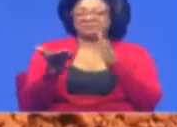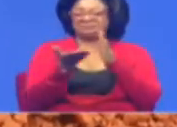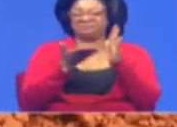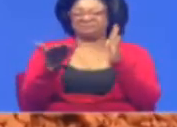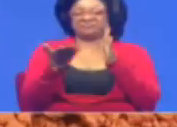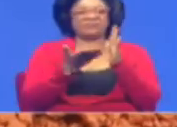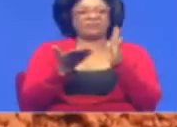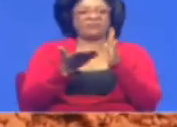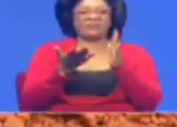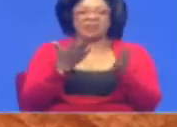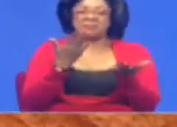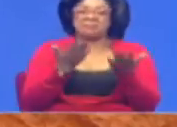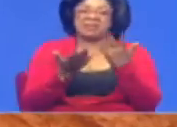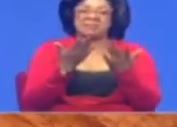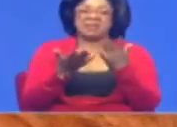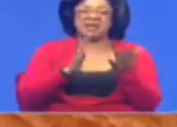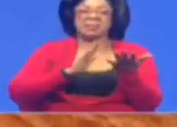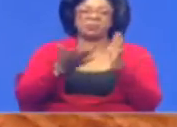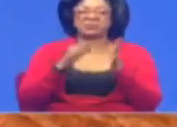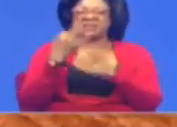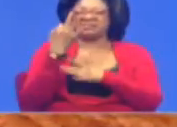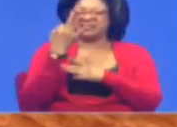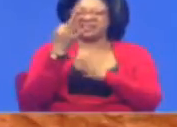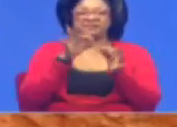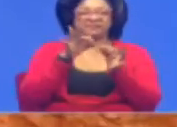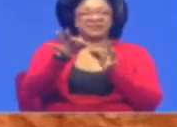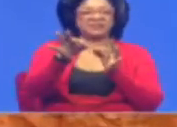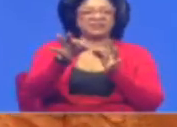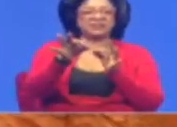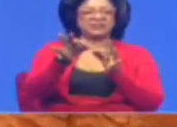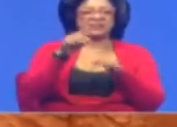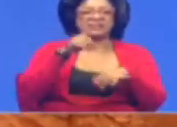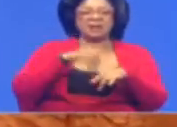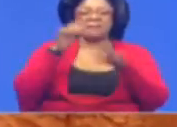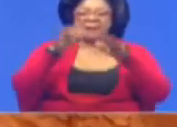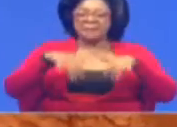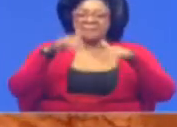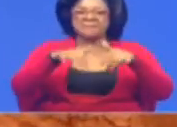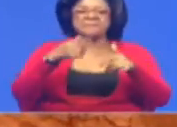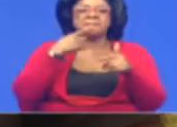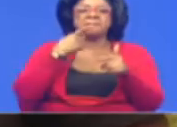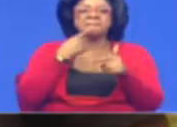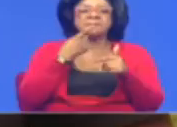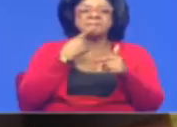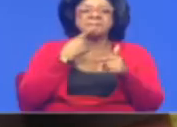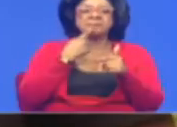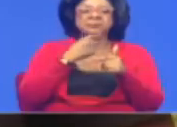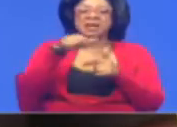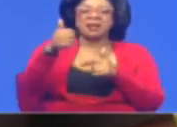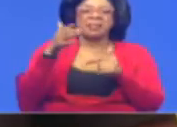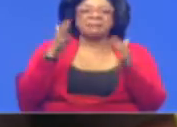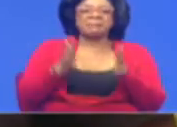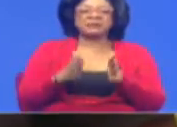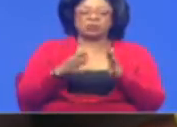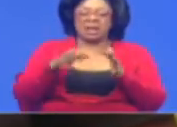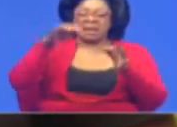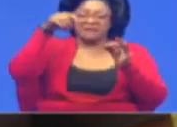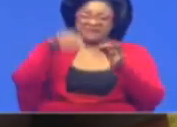means maybe ilikuwa maybe around 3 feet. Wakichimba wanasema huo mwenye ako chini ana complain hawezi pitisha hapo.